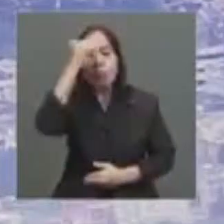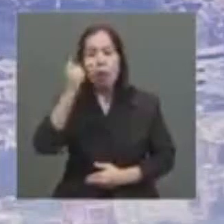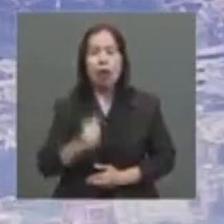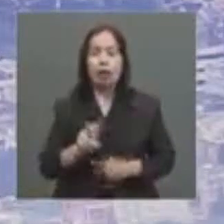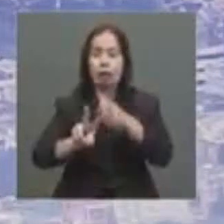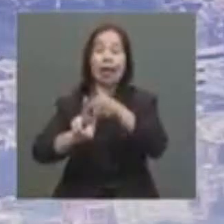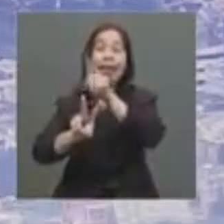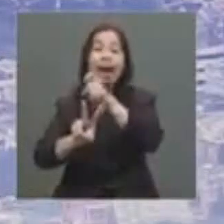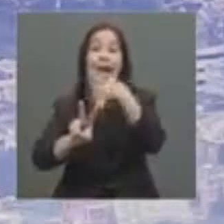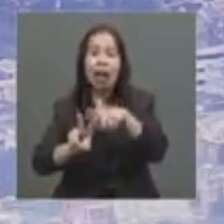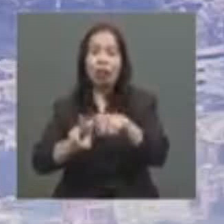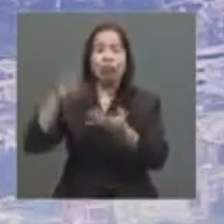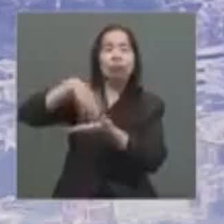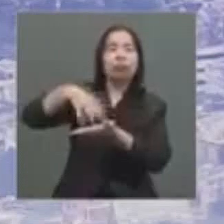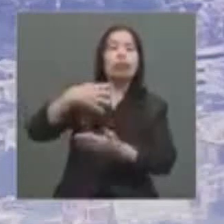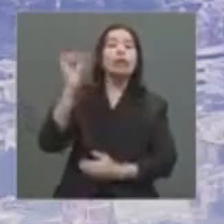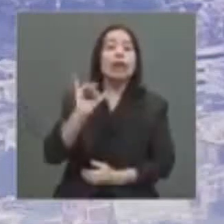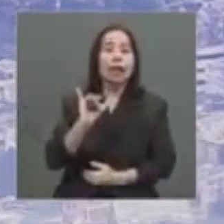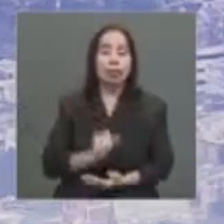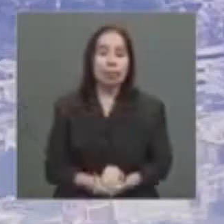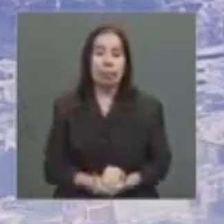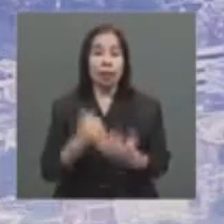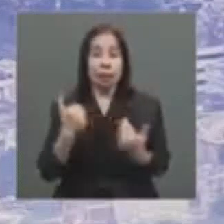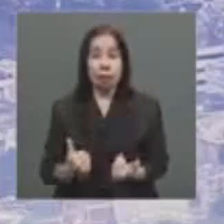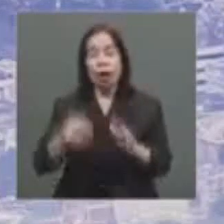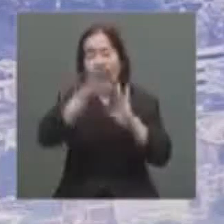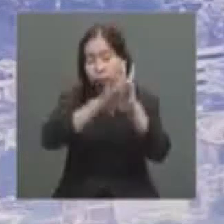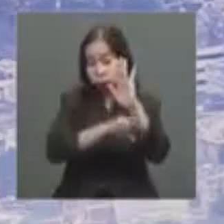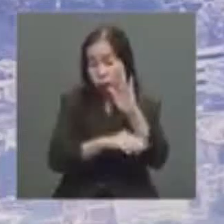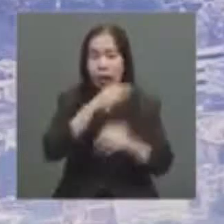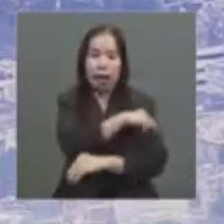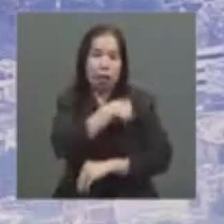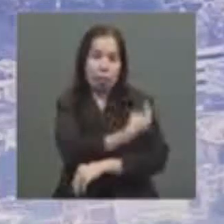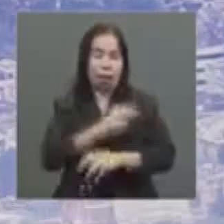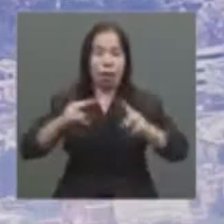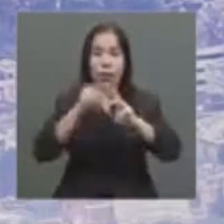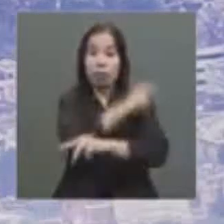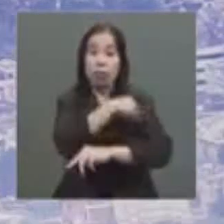รายและกลับจากพิธีศาสนามาเลเซีย 1รายนะคะสองคือผู้ป่วยรายใหม่ 39